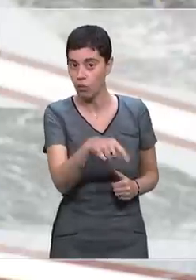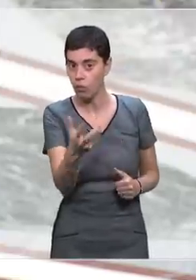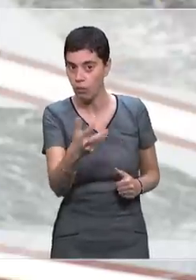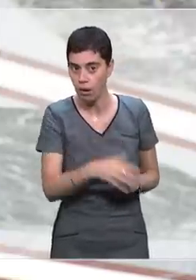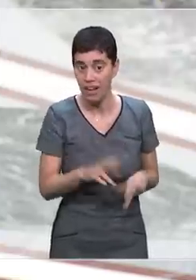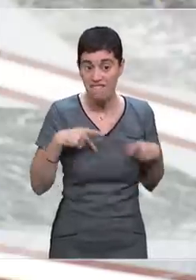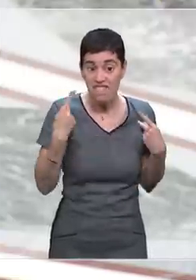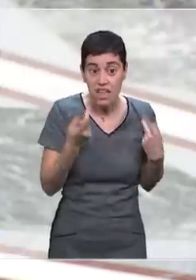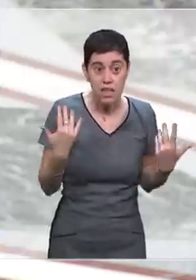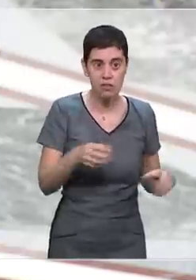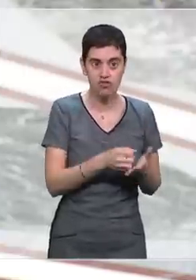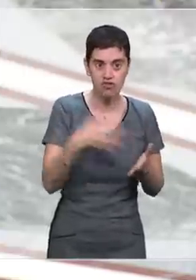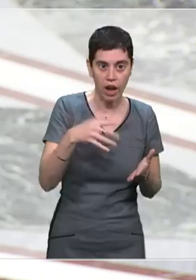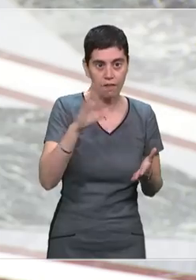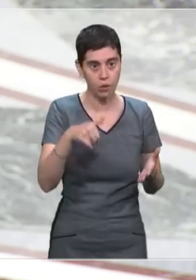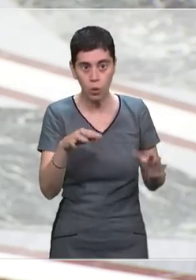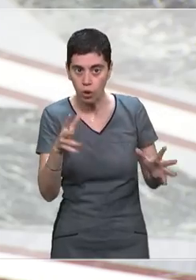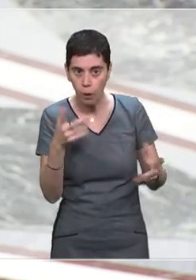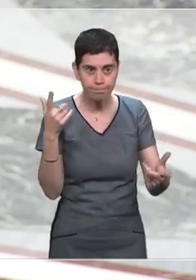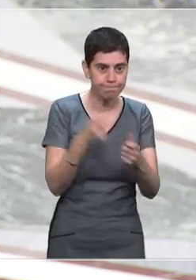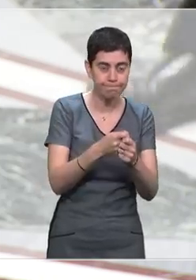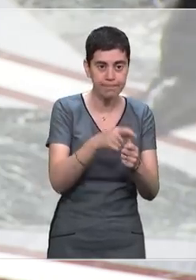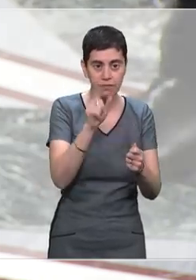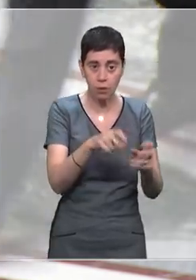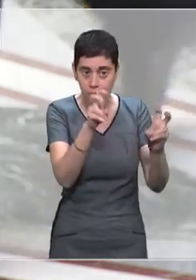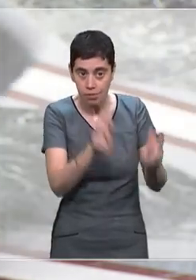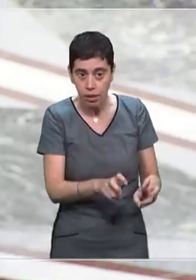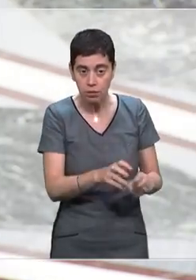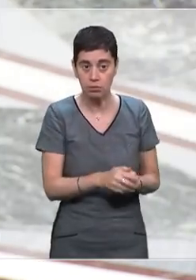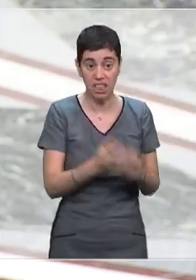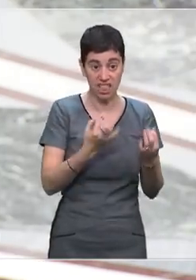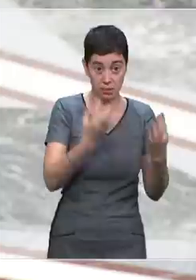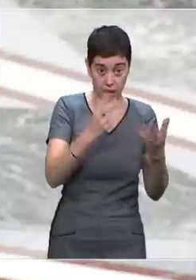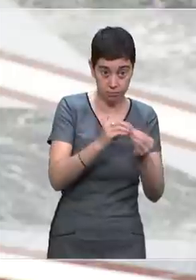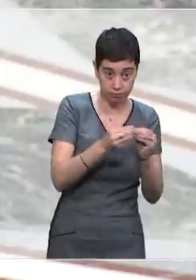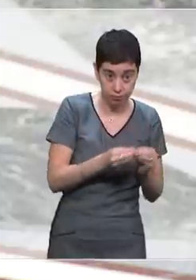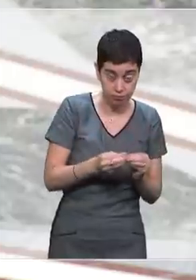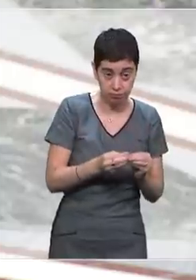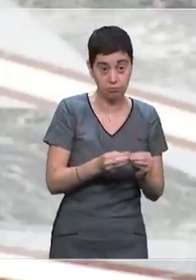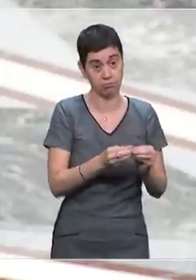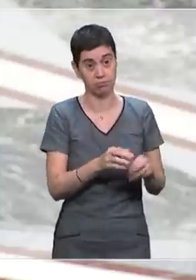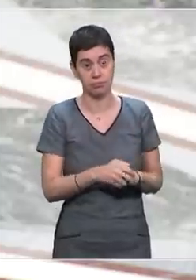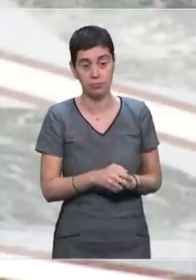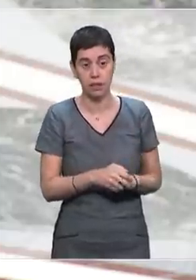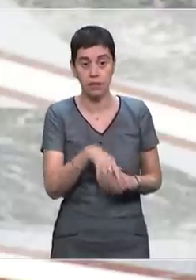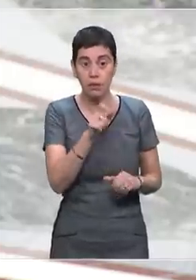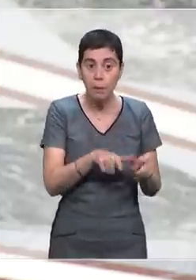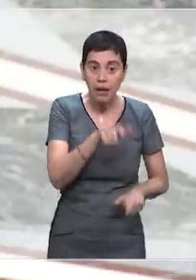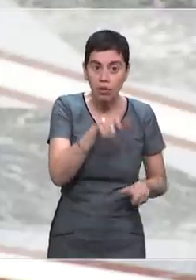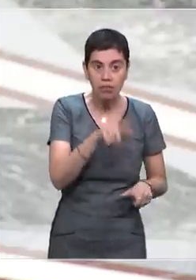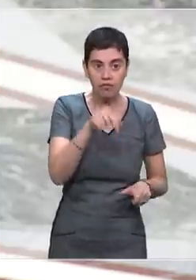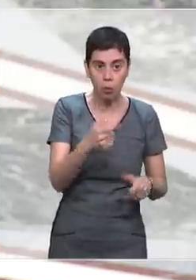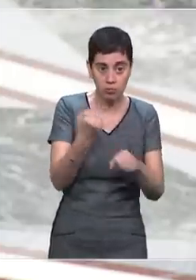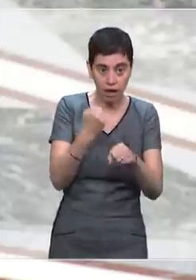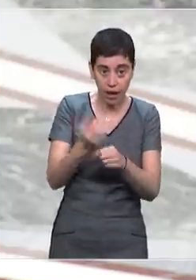répondre, le défi climatique qui menace certains territoires, le défi de l'emploi et de l'attractivité, le défi